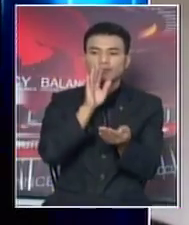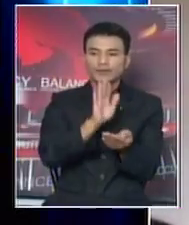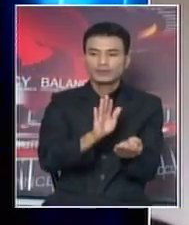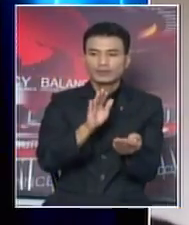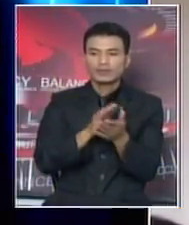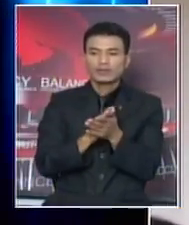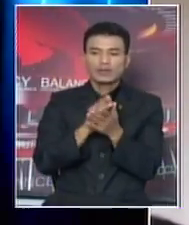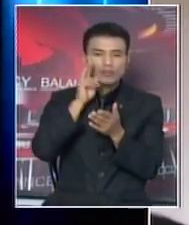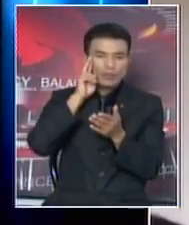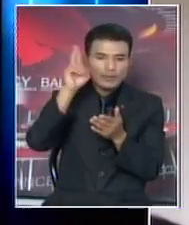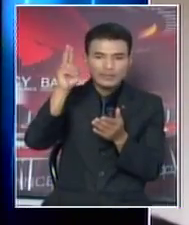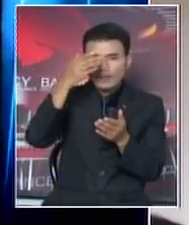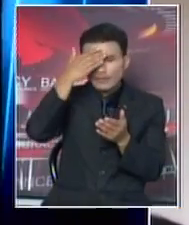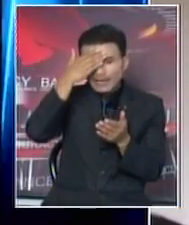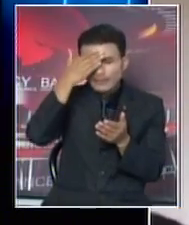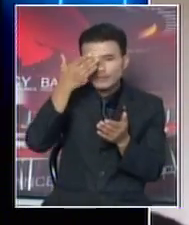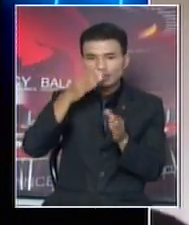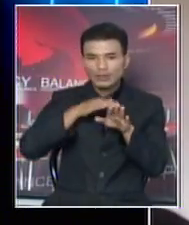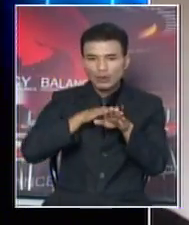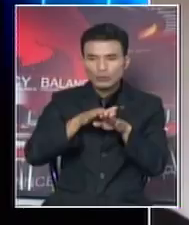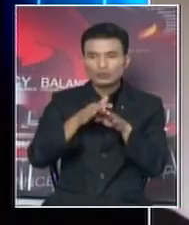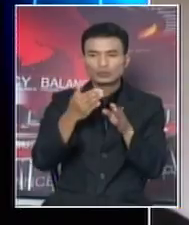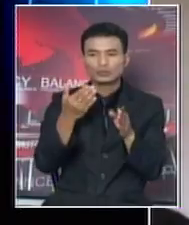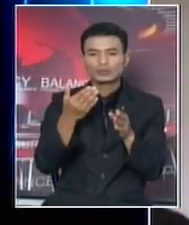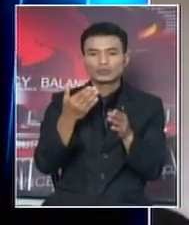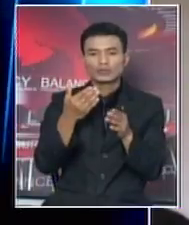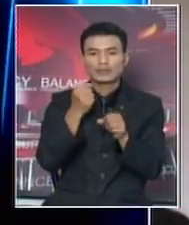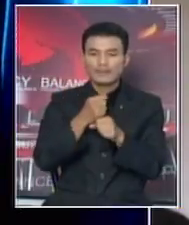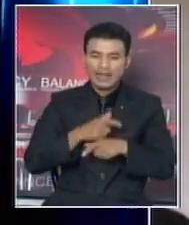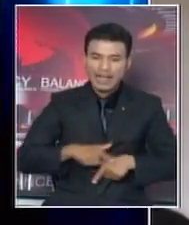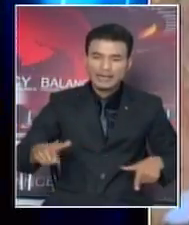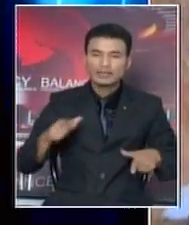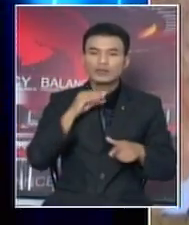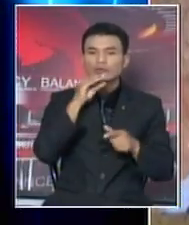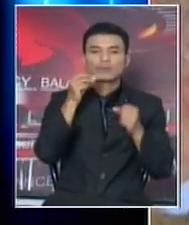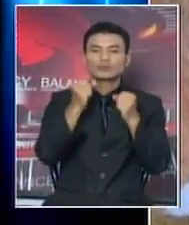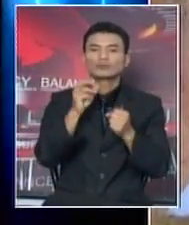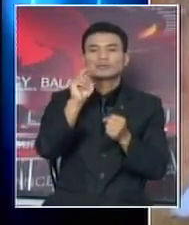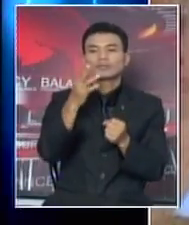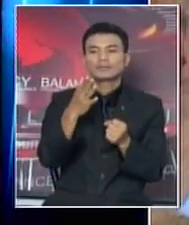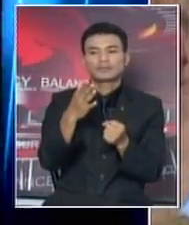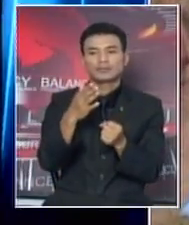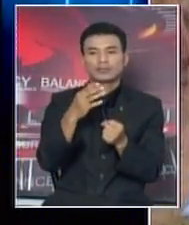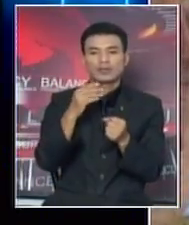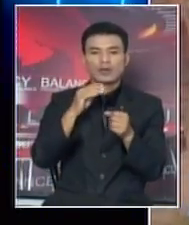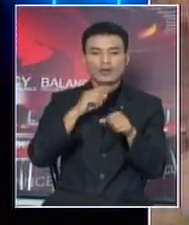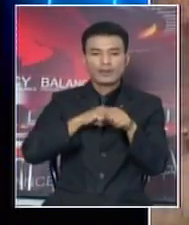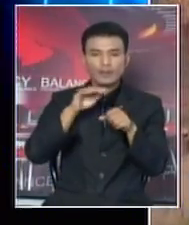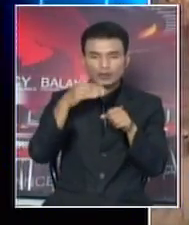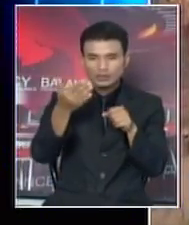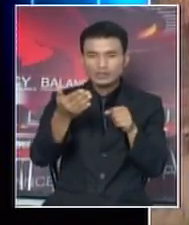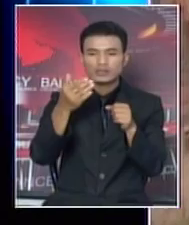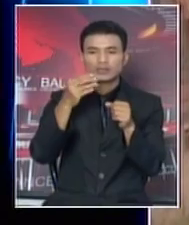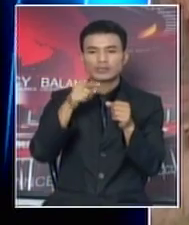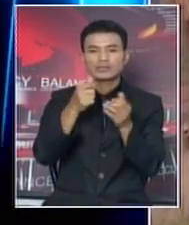हाम्रा ग्रेजुएटहरू युवाहरू चाहिँ बेरोजगारी भएर बस्नु पर्दैन। पछिल्लो समय अर्ग्यानिक खेतीको चर्चा चलिरहँदा